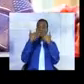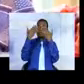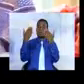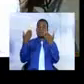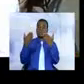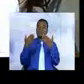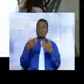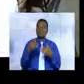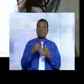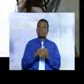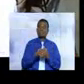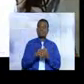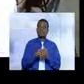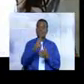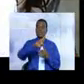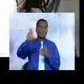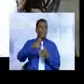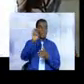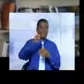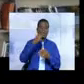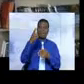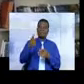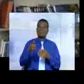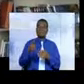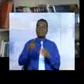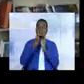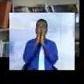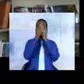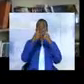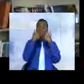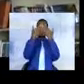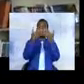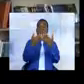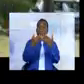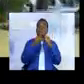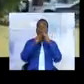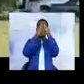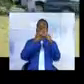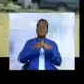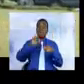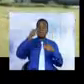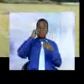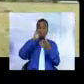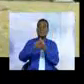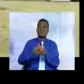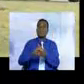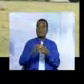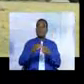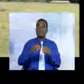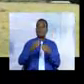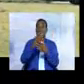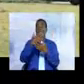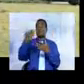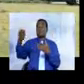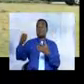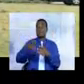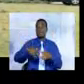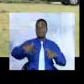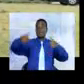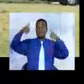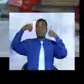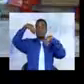mille fois merci. D'une utilité évidente, ces dons de la Première Dame visent à refaire du lycée moderne de Sakassou un fleuron de